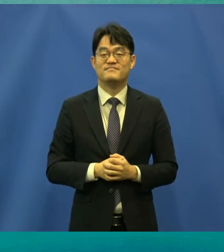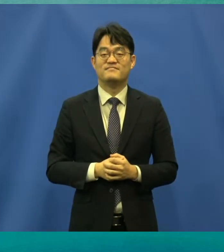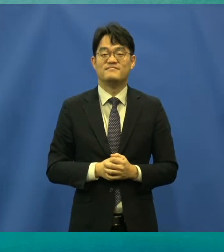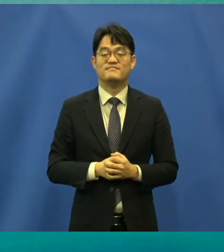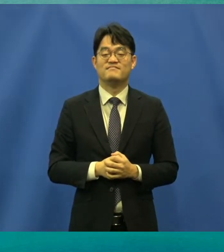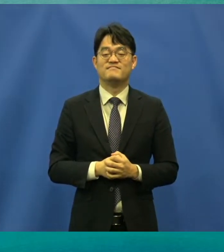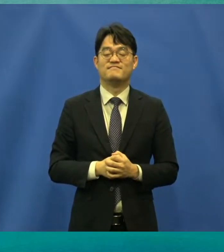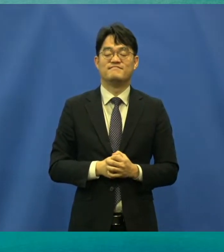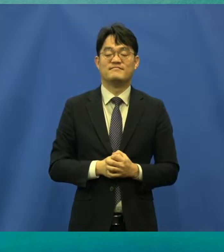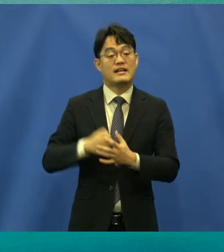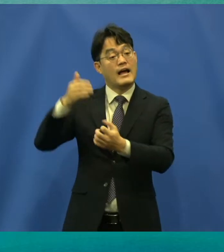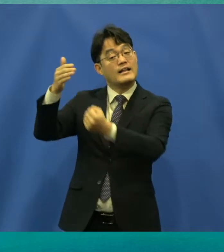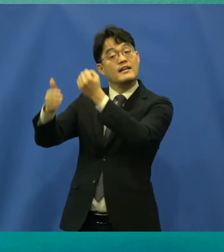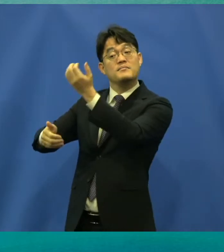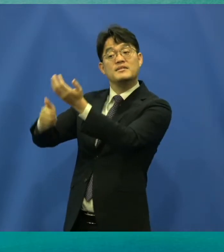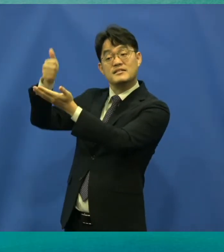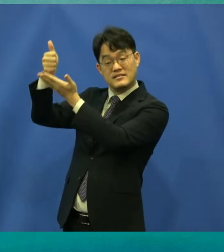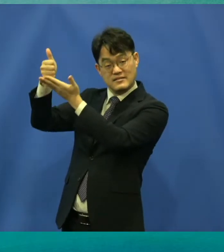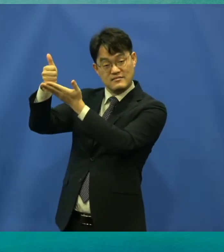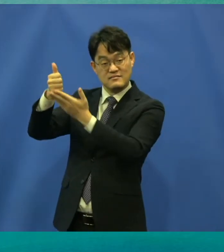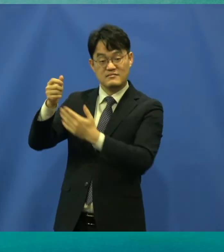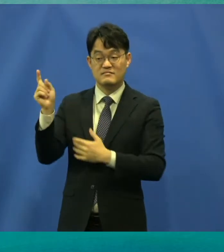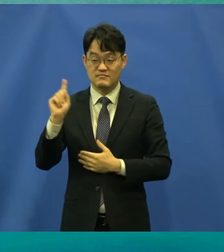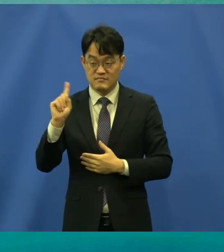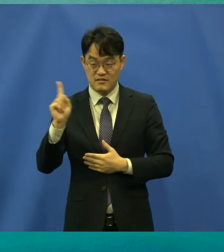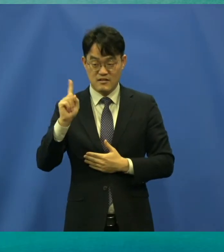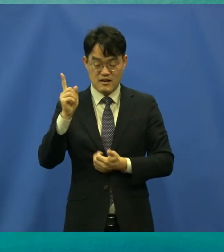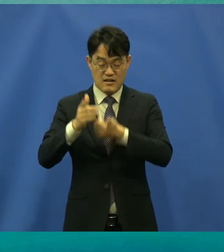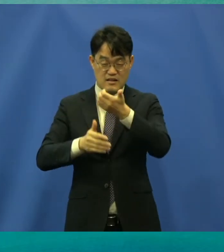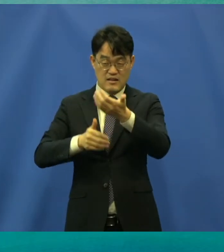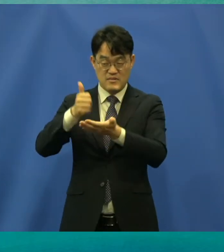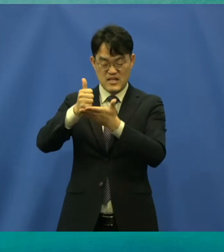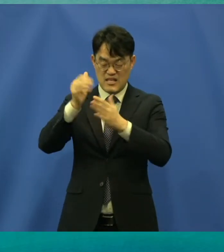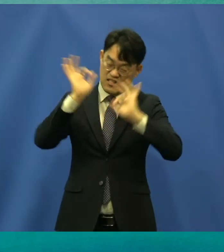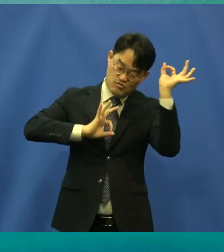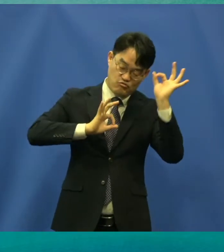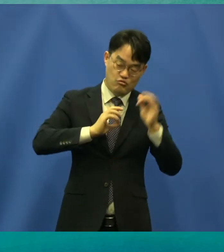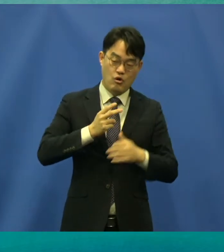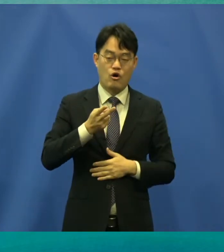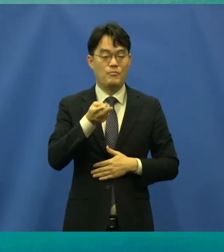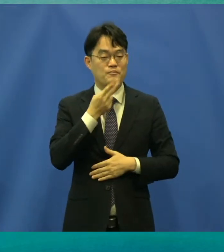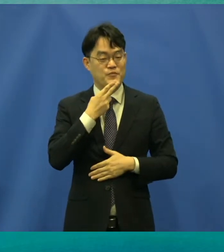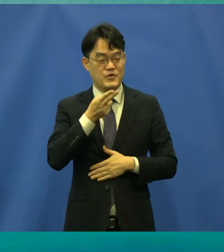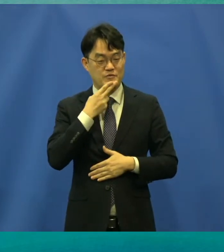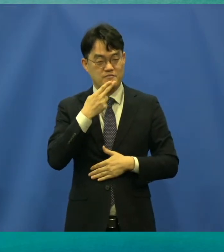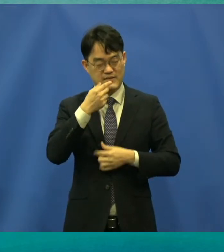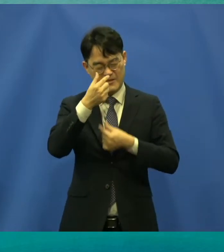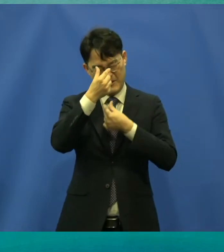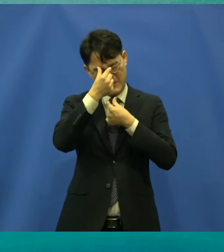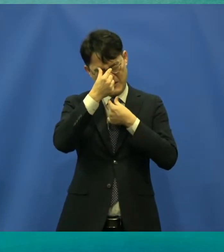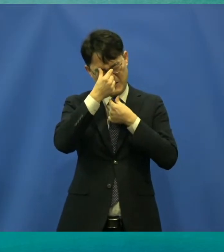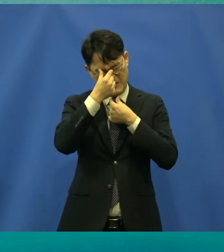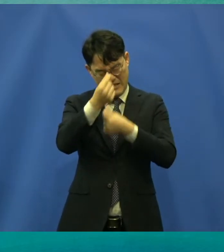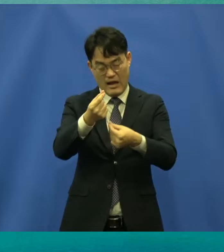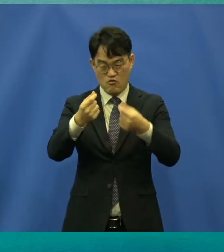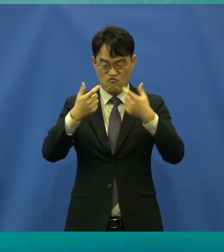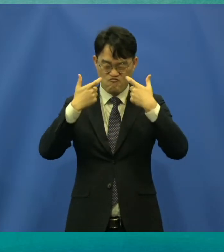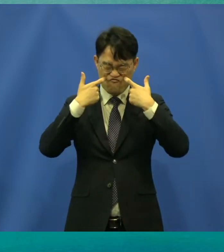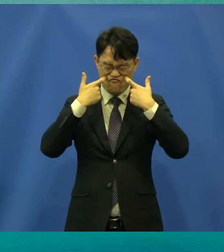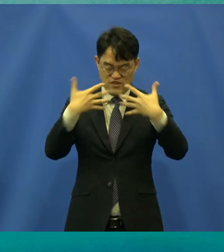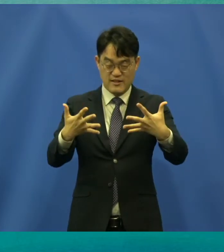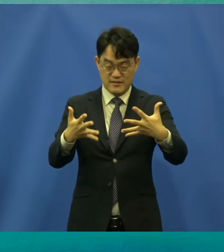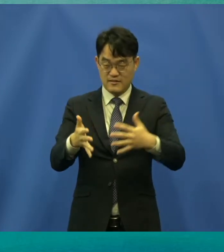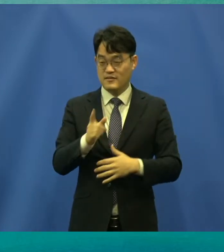여러분 하나님은 정확하신 분입니다. 정확하신 분이에요. 실수가 없으신 분입니다. 그런데 두